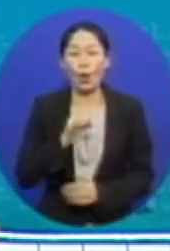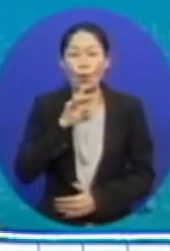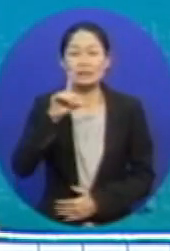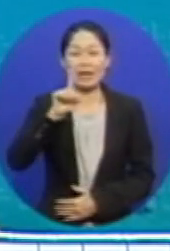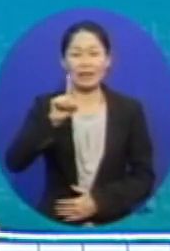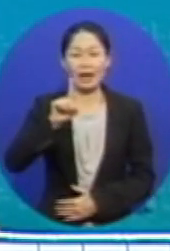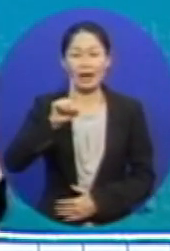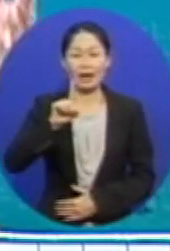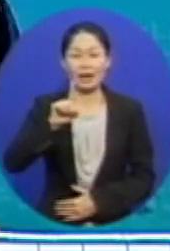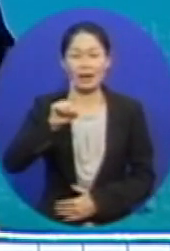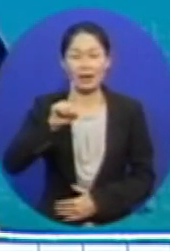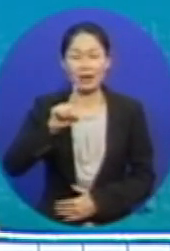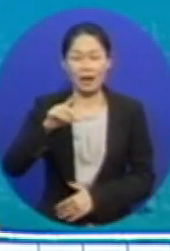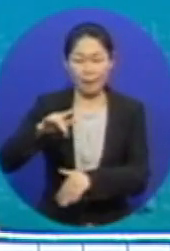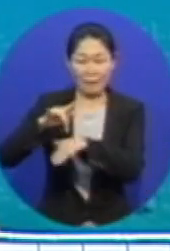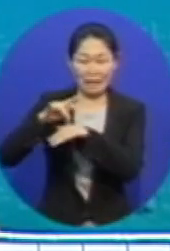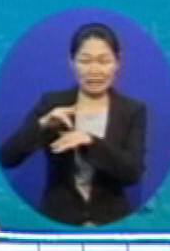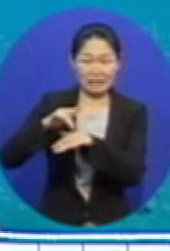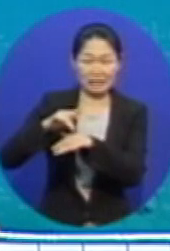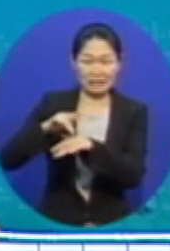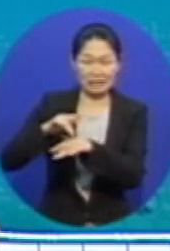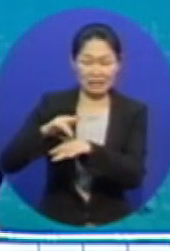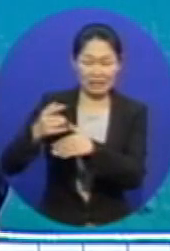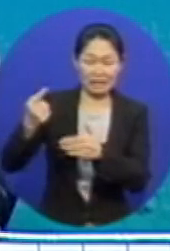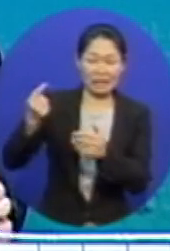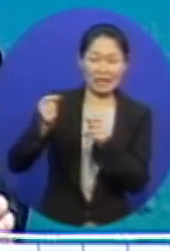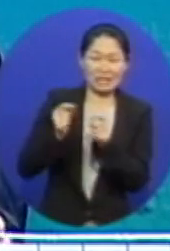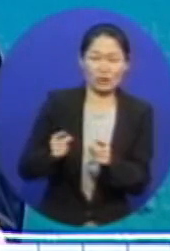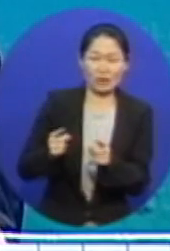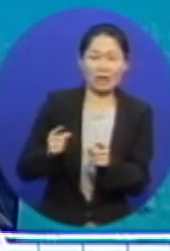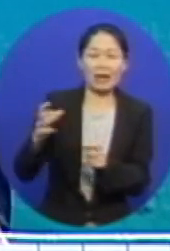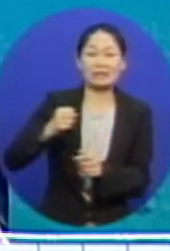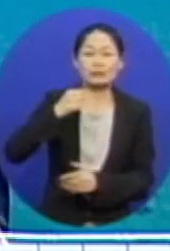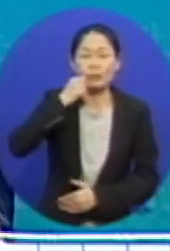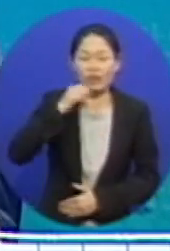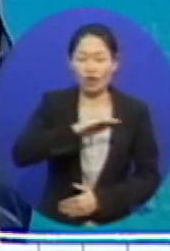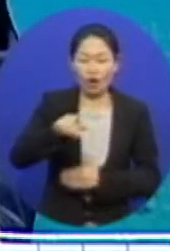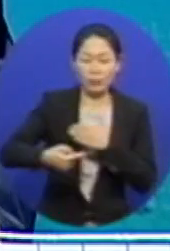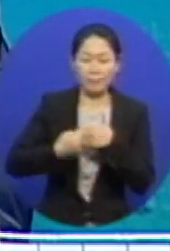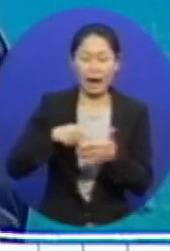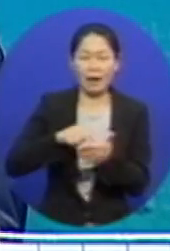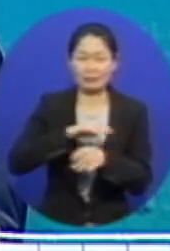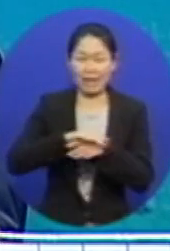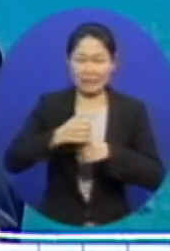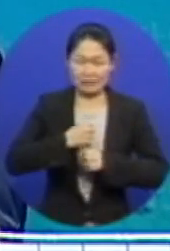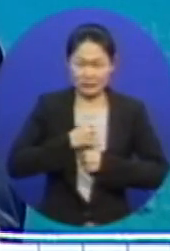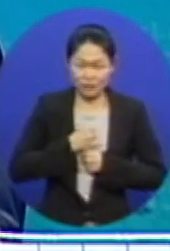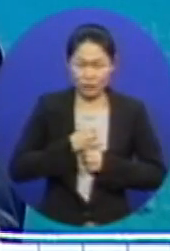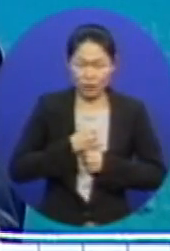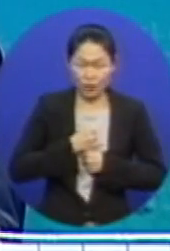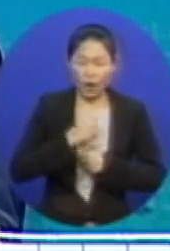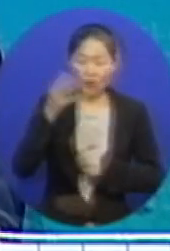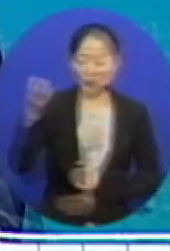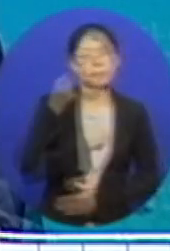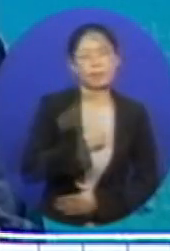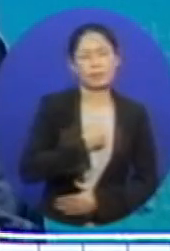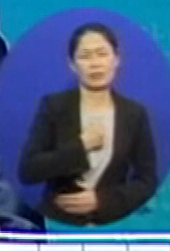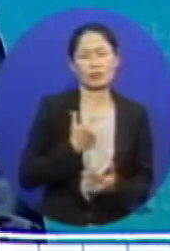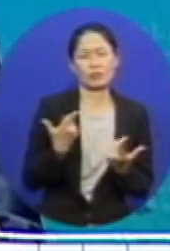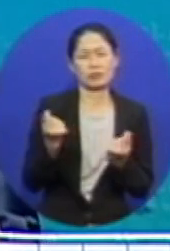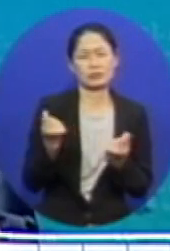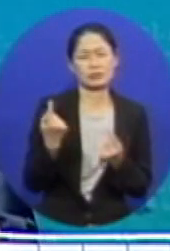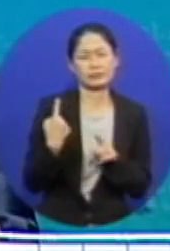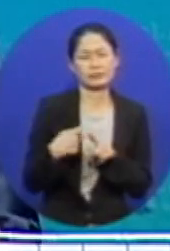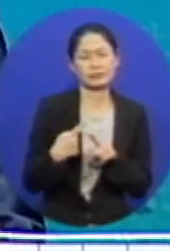않아 마귀로 틈타 지 못하도록 여러분의 마음을 지키고 성령님께서 인도하는 대로 가면 되요